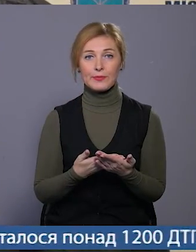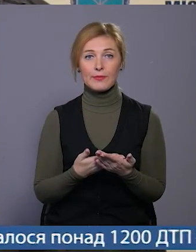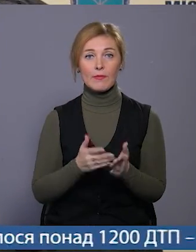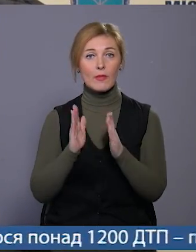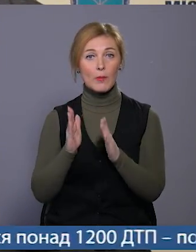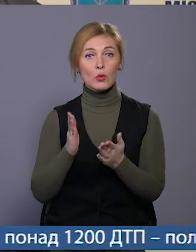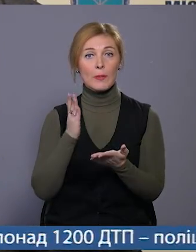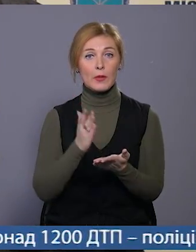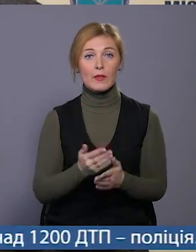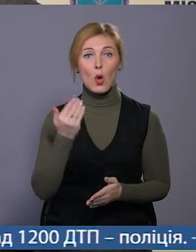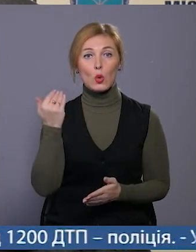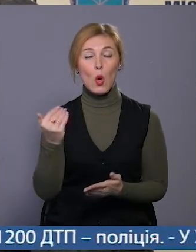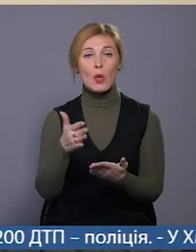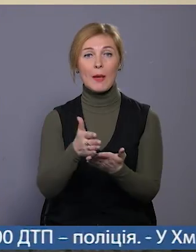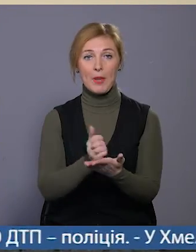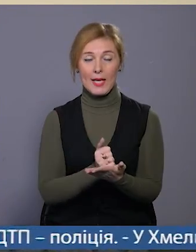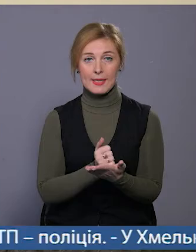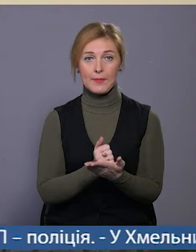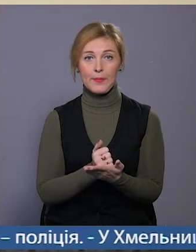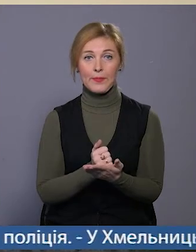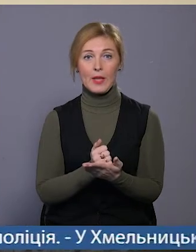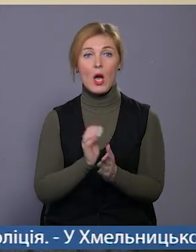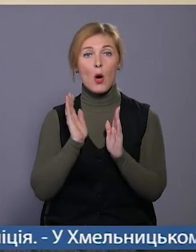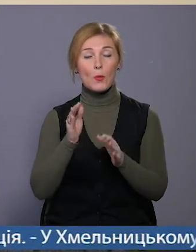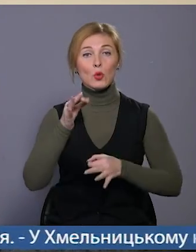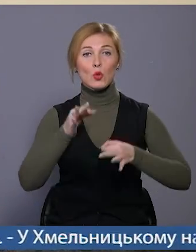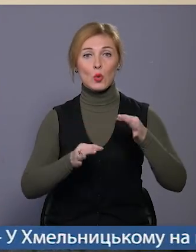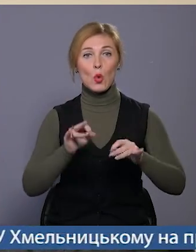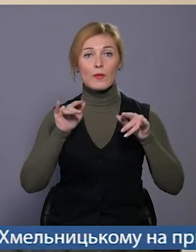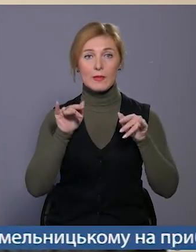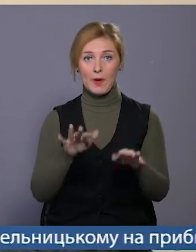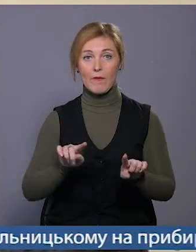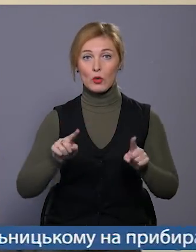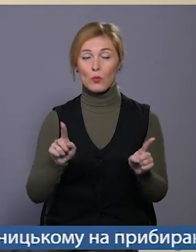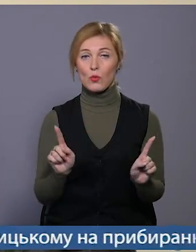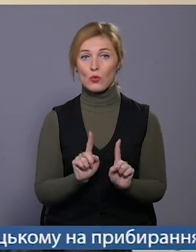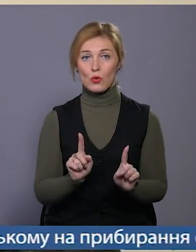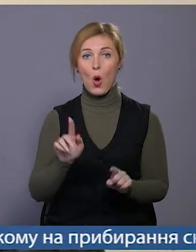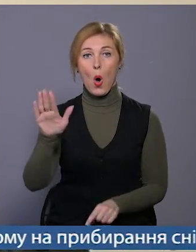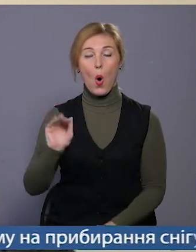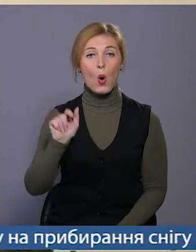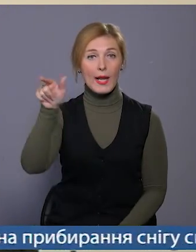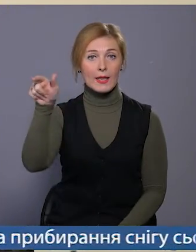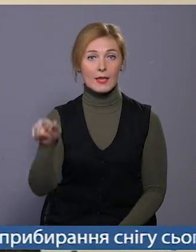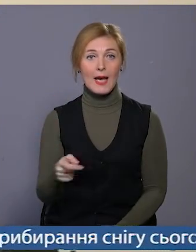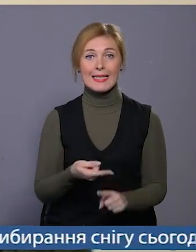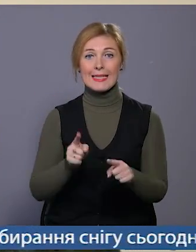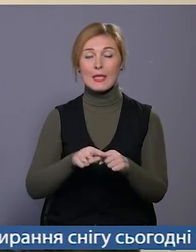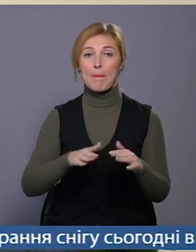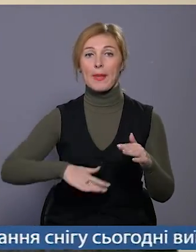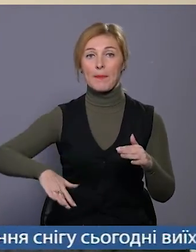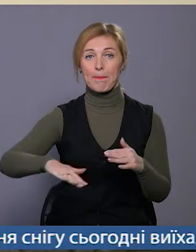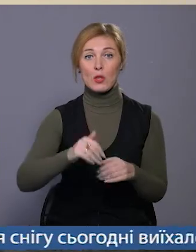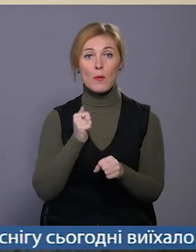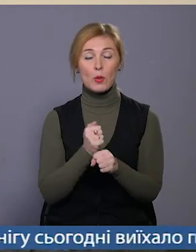буде перебувати в нього на балансі безпосередньо. Там однозначно будуть судові справи, тому що орендар з цим приміщенням